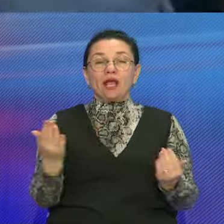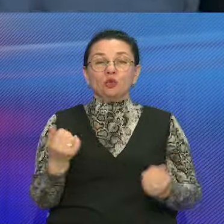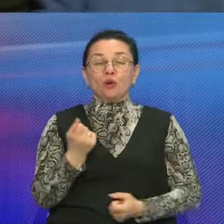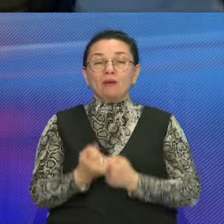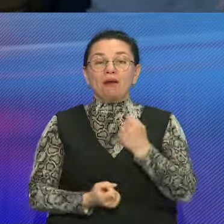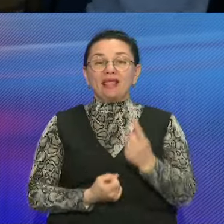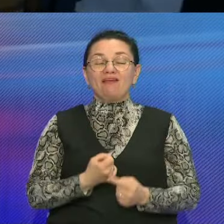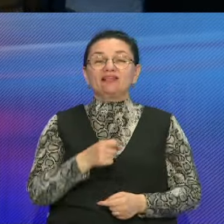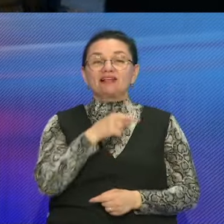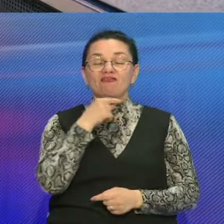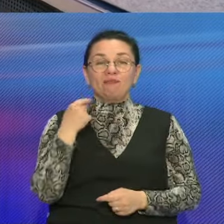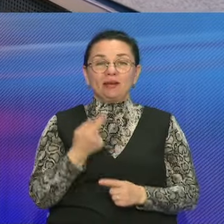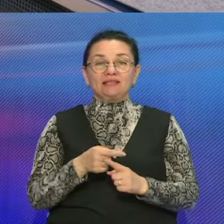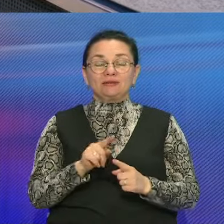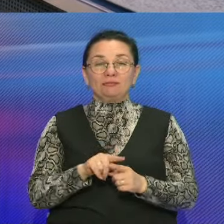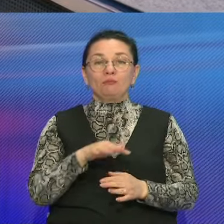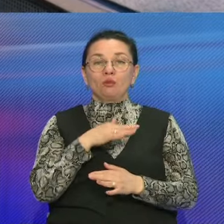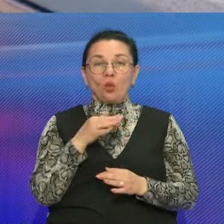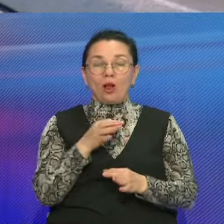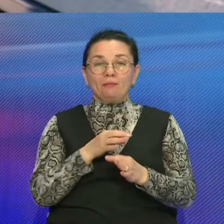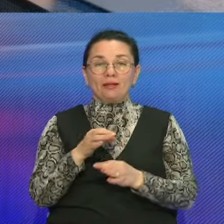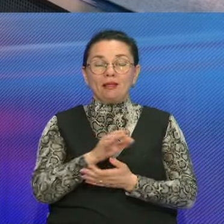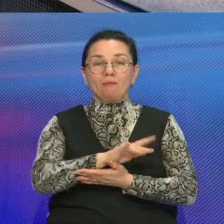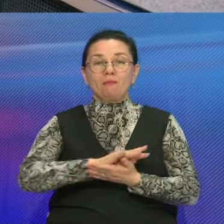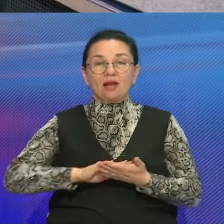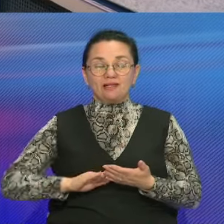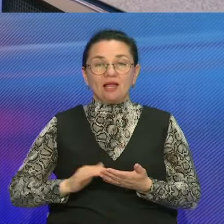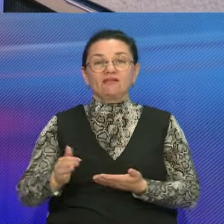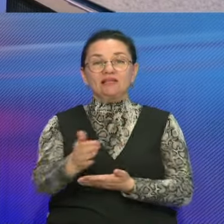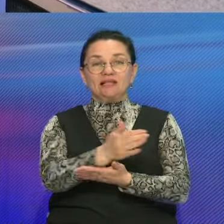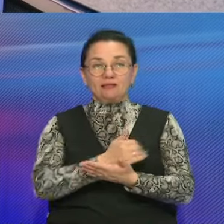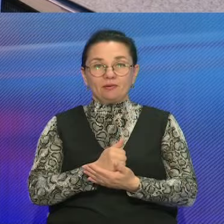зібрати коли 500 000 монет. Проект протягивается и сбор так само.